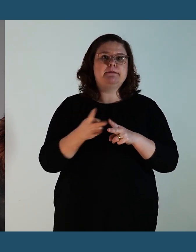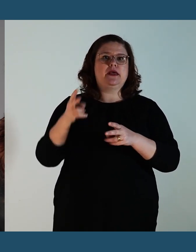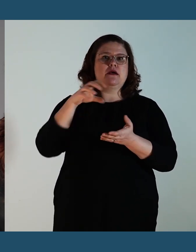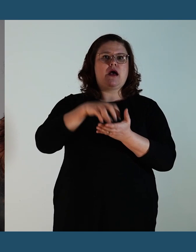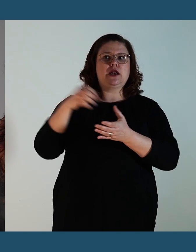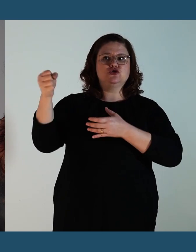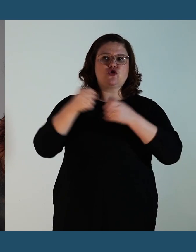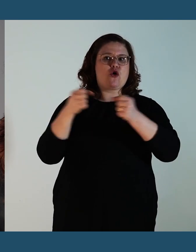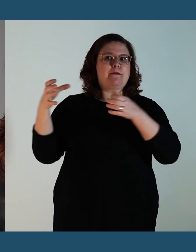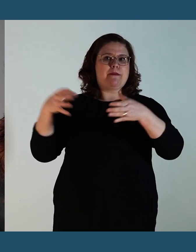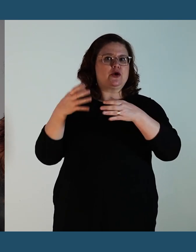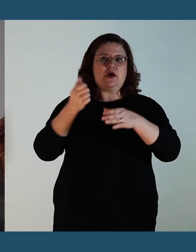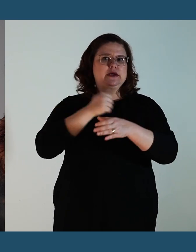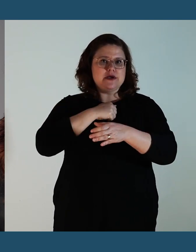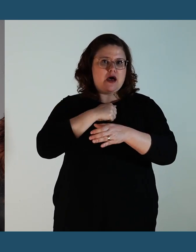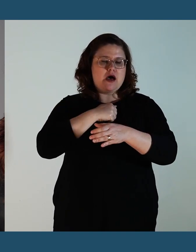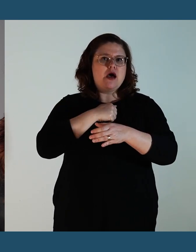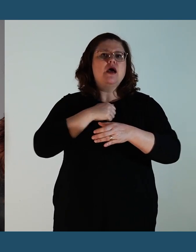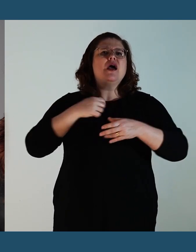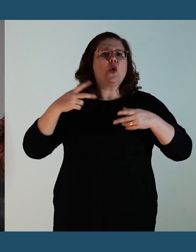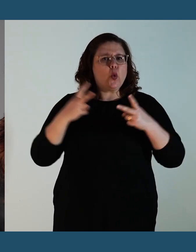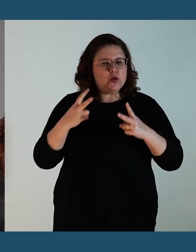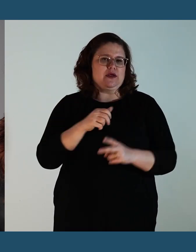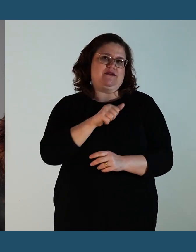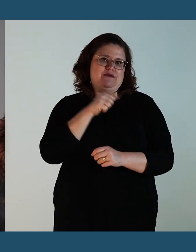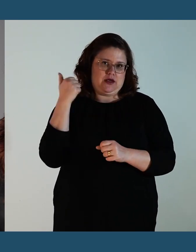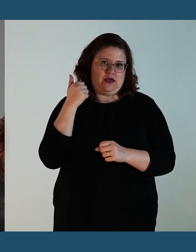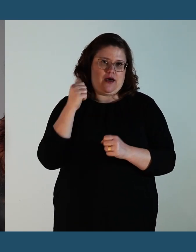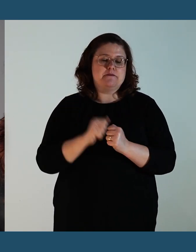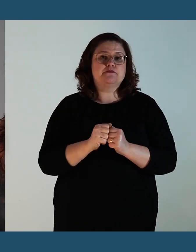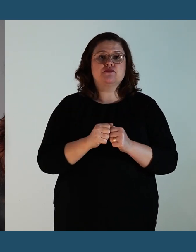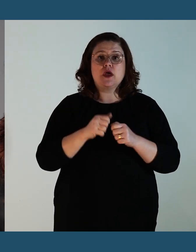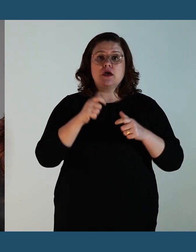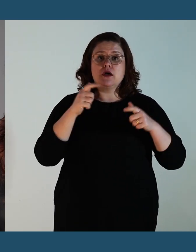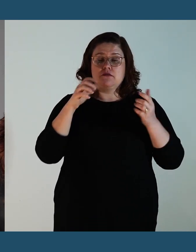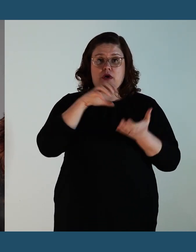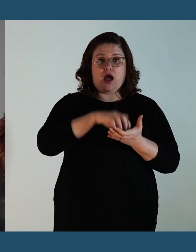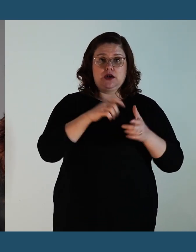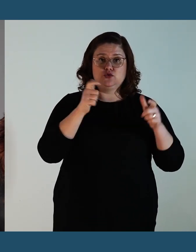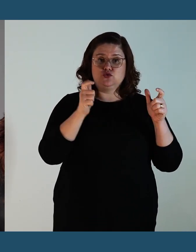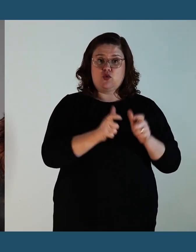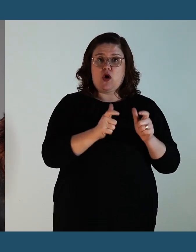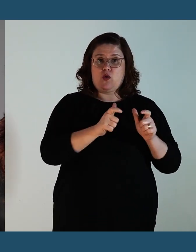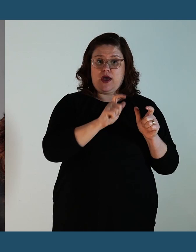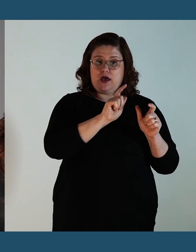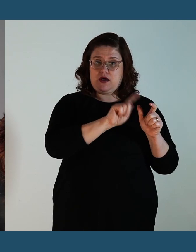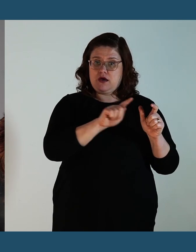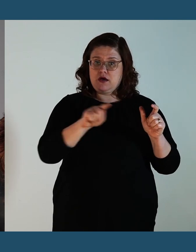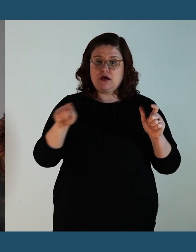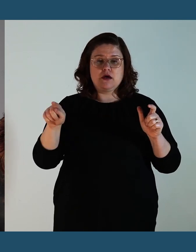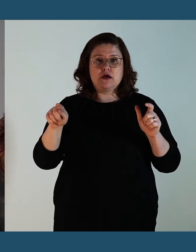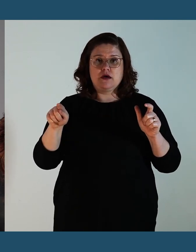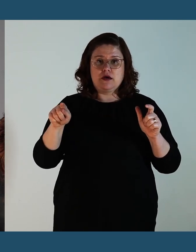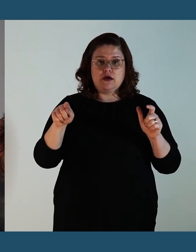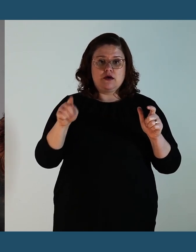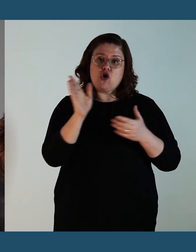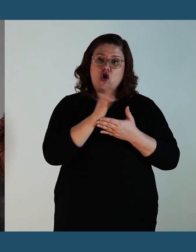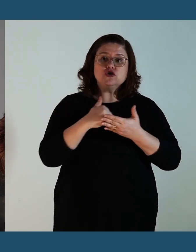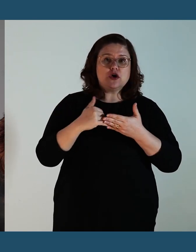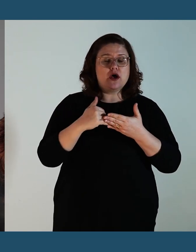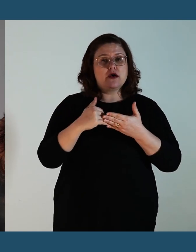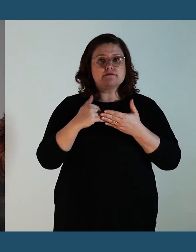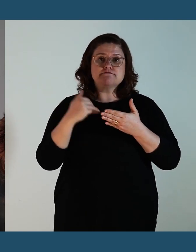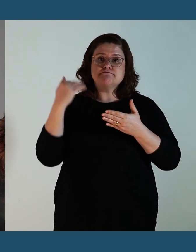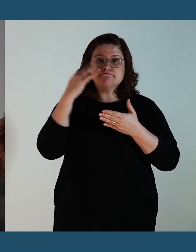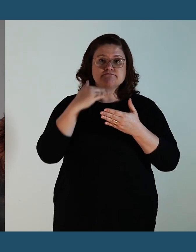hallituskokoonpanoa, ja silti tämä on näin äärimmäisen vaikea. Meillä jopa hallituspuolueissa on niin kuin hallituspuolueita, jotka näitä